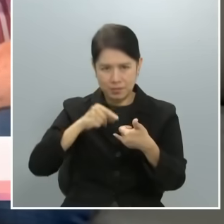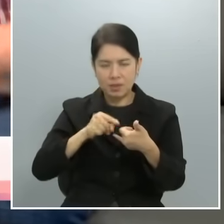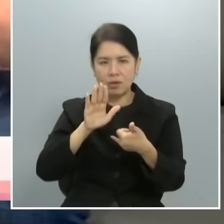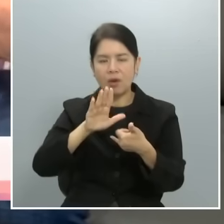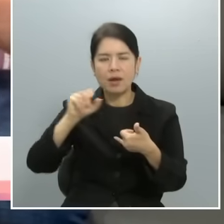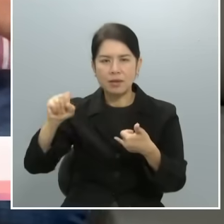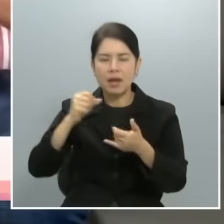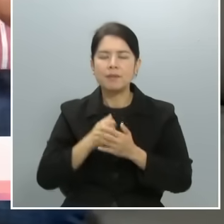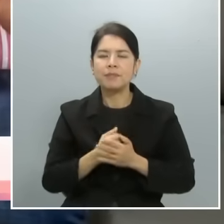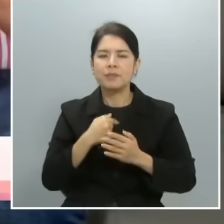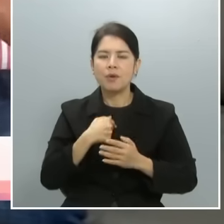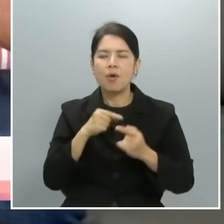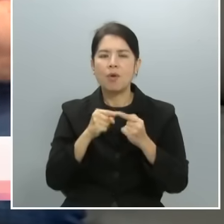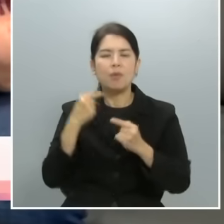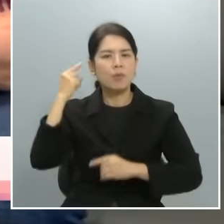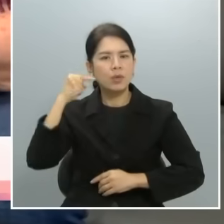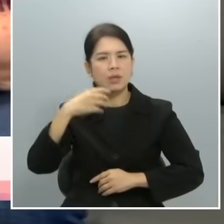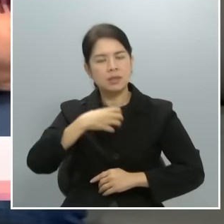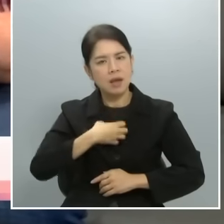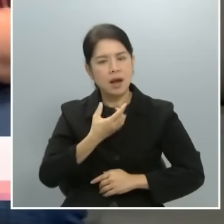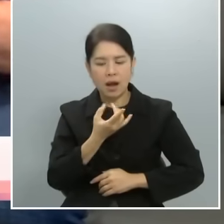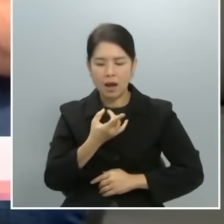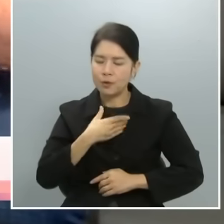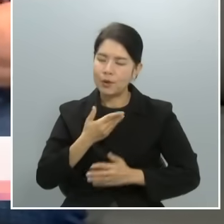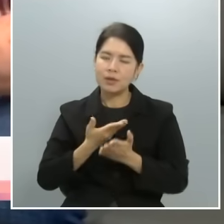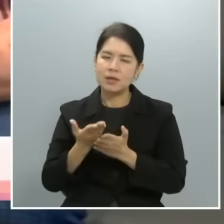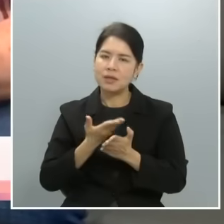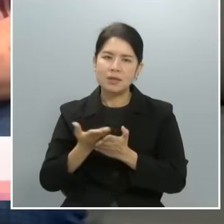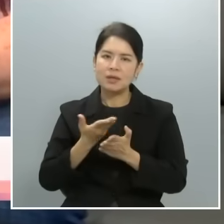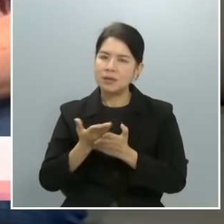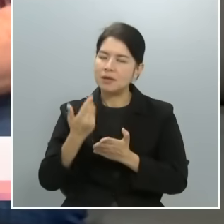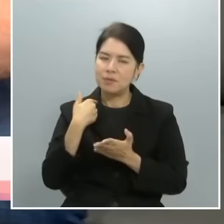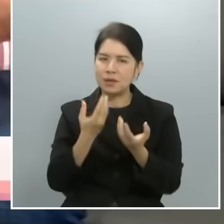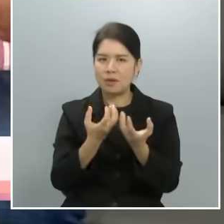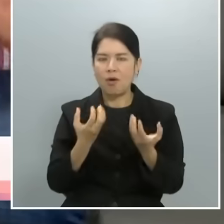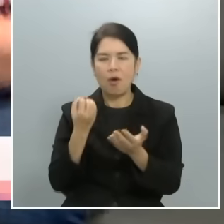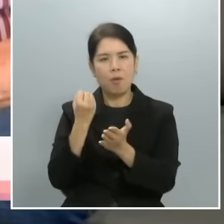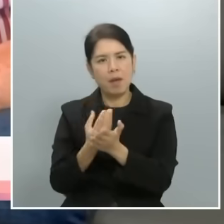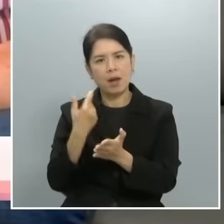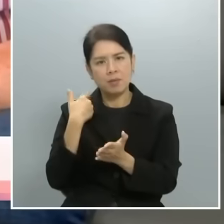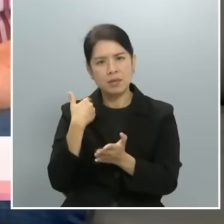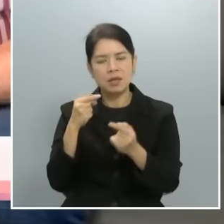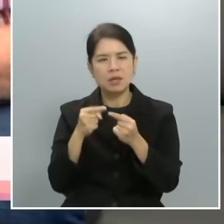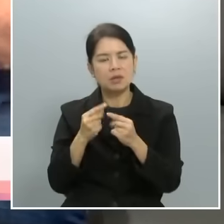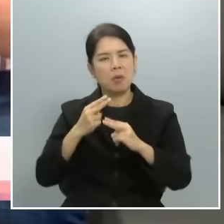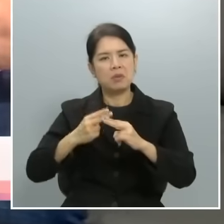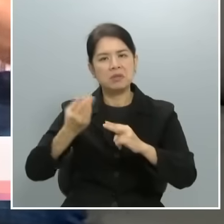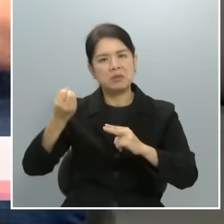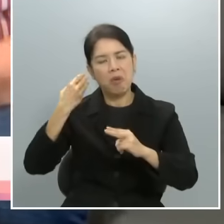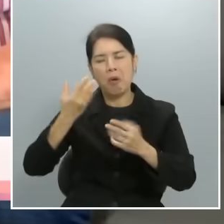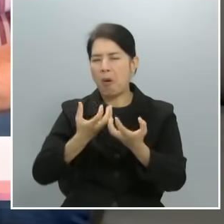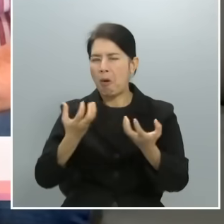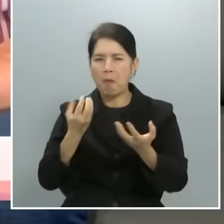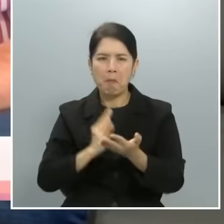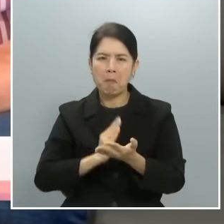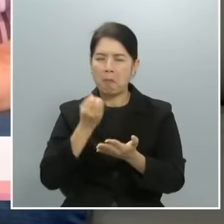ลาที่คบกันฝ่ายหญิงอยากได้อะไรซื้อให้หมดไม่ว่าจะเป็นข้าวของแพงๆของใช้แบรนด์เนมเงินสดให้ใช้ไม่เค